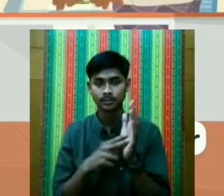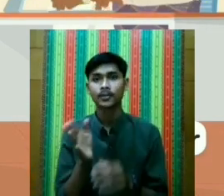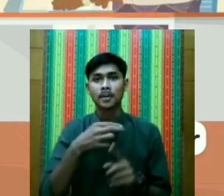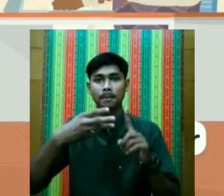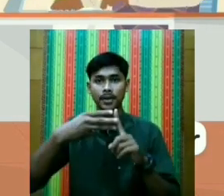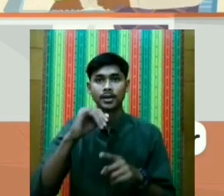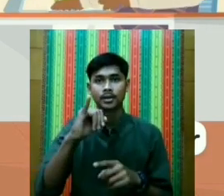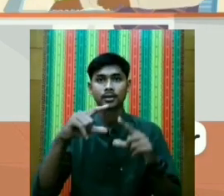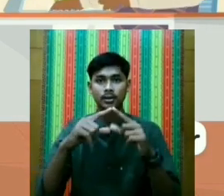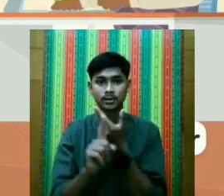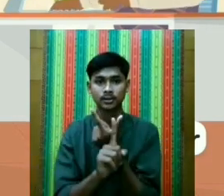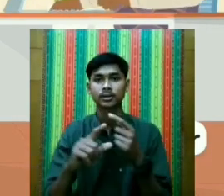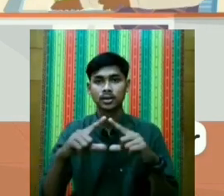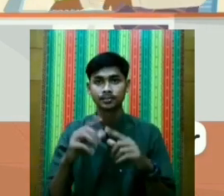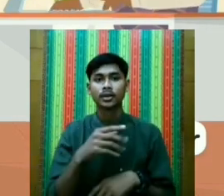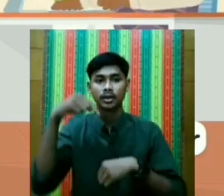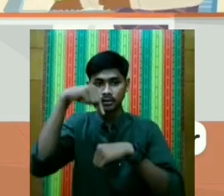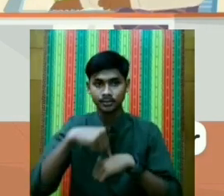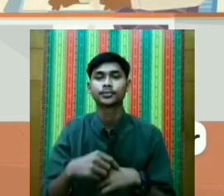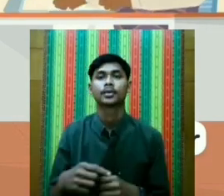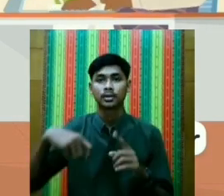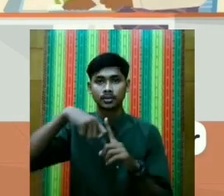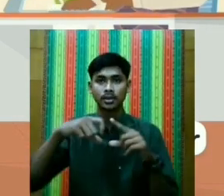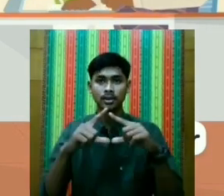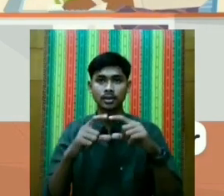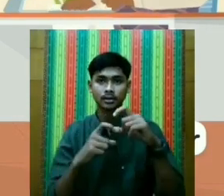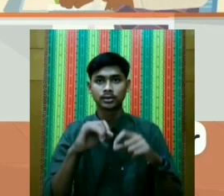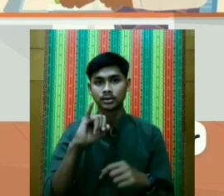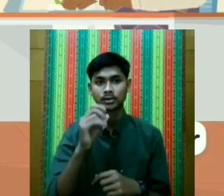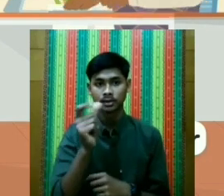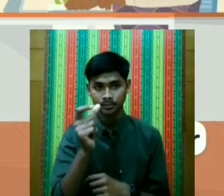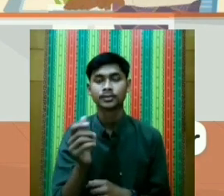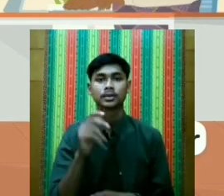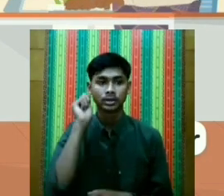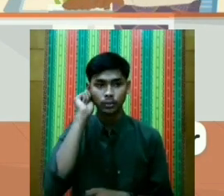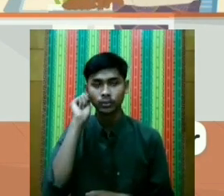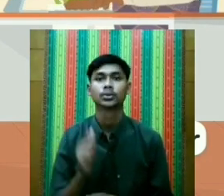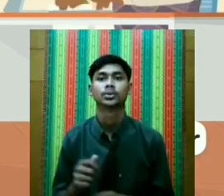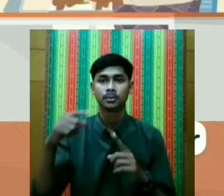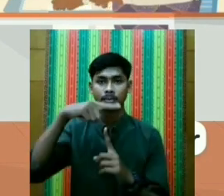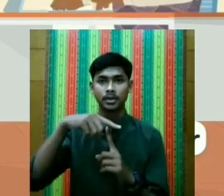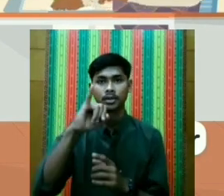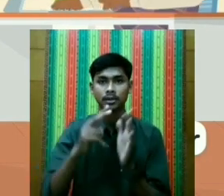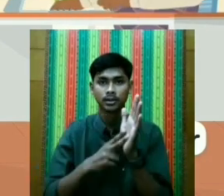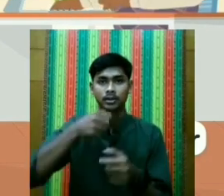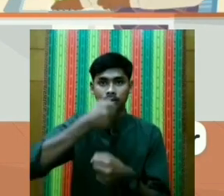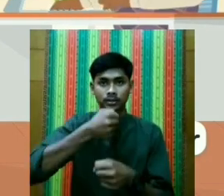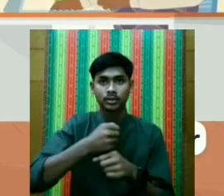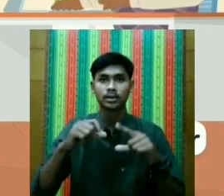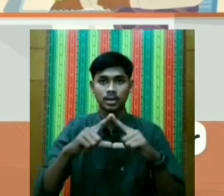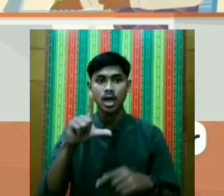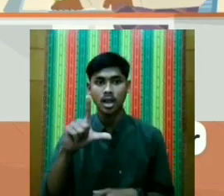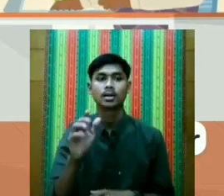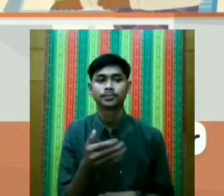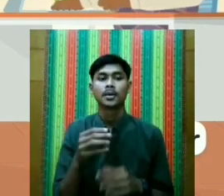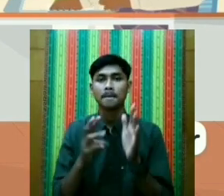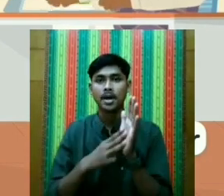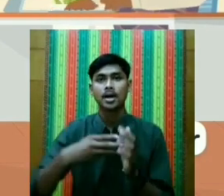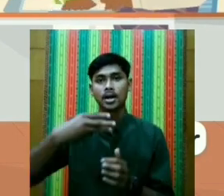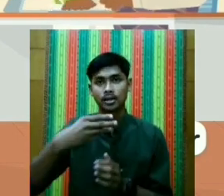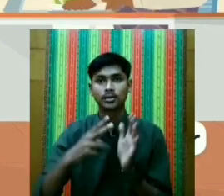pendaftaran oleh selesai petugas pelayan ptsp akan menelpon Uwak Bapak atau Ibu